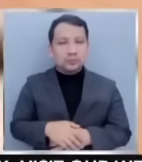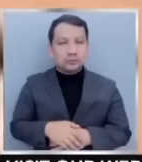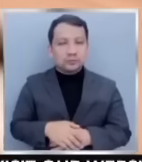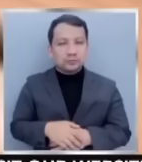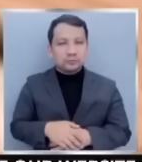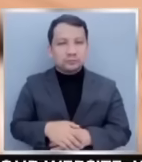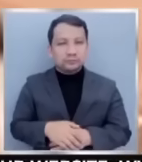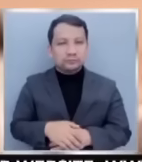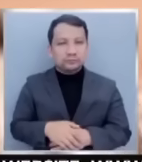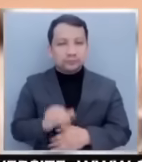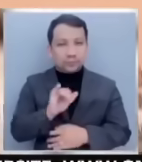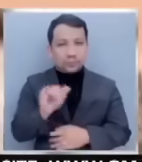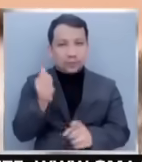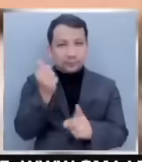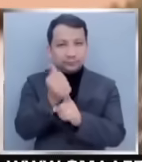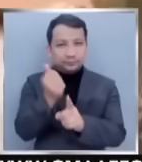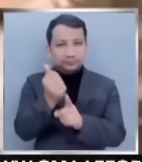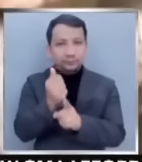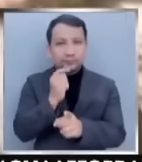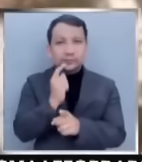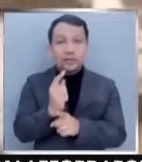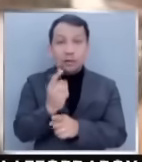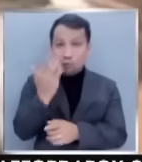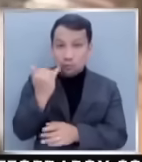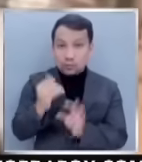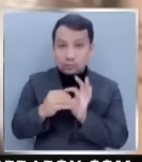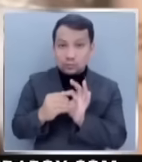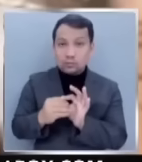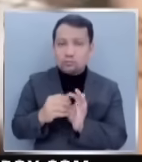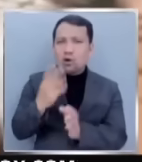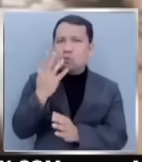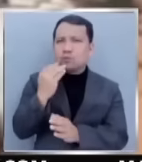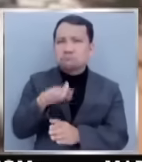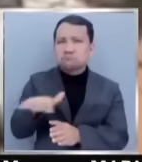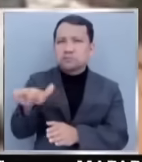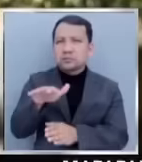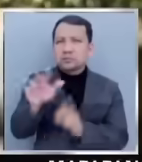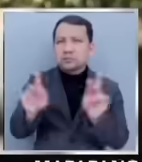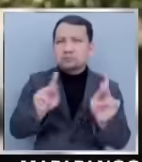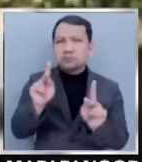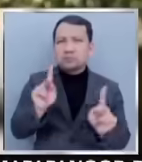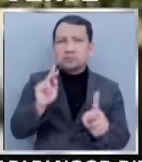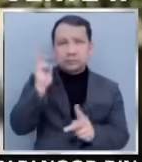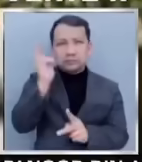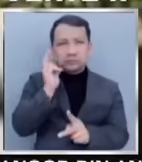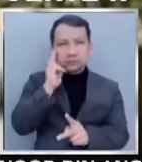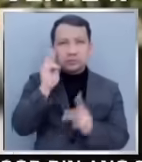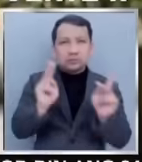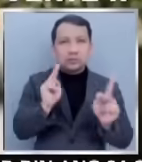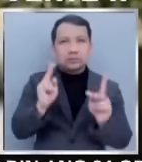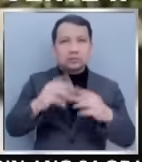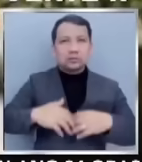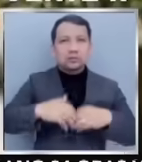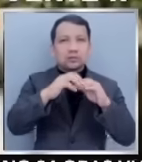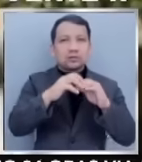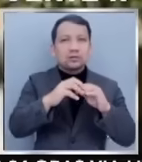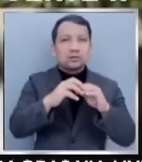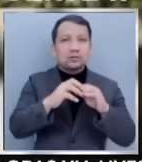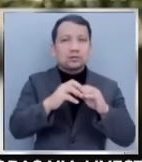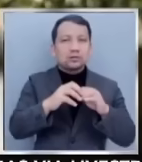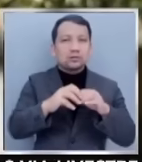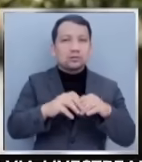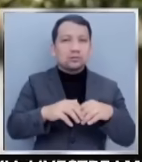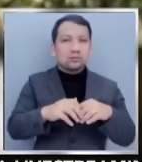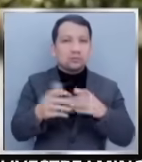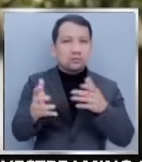Ang sinisising dahilan ng mga eksperto, kagagawan rin ng tao. Yung pagkakaroon natin ng mass extreme rainfall events